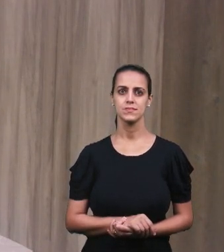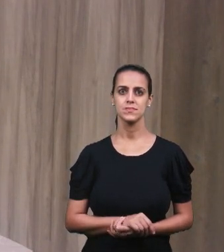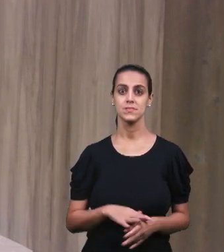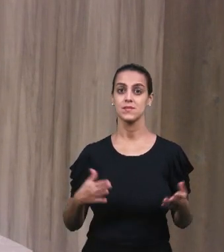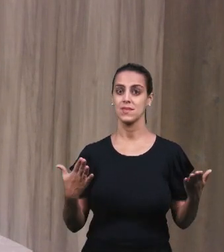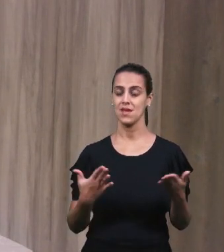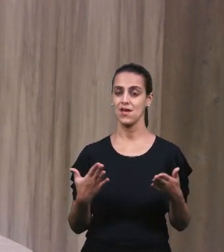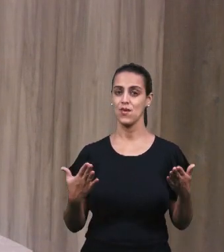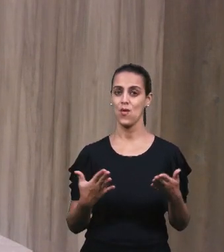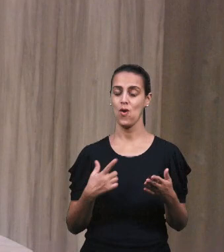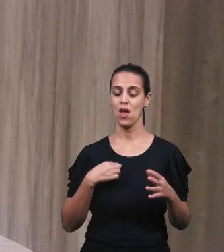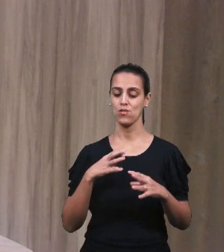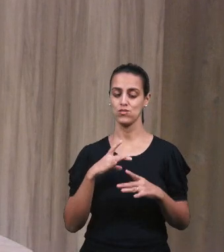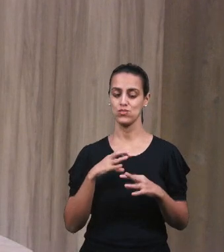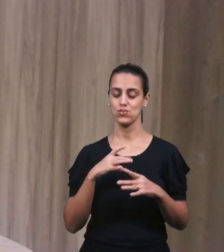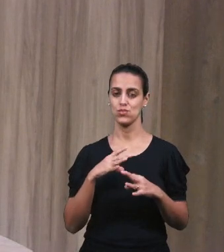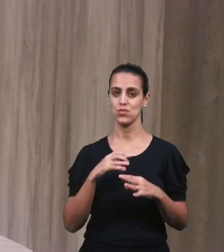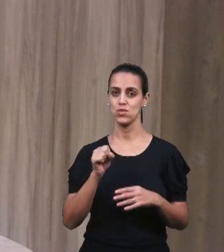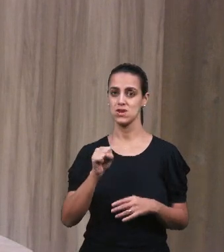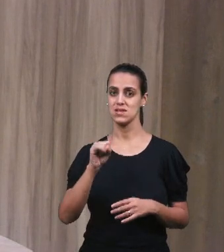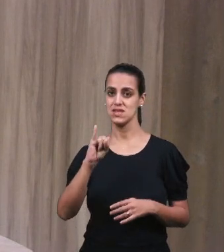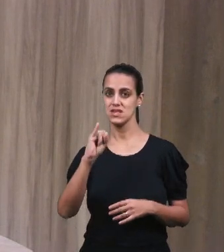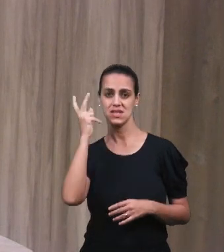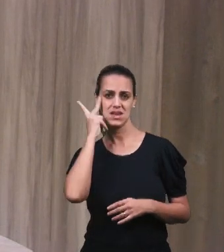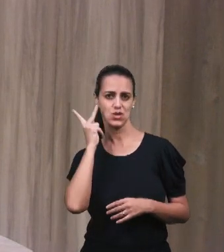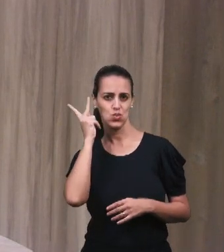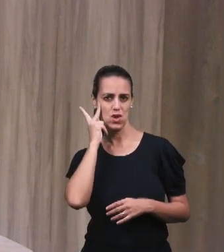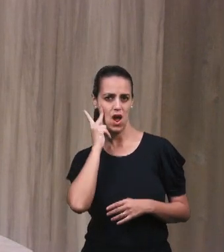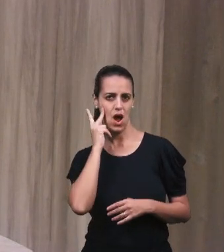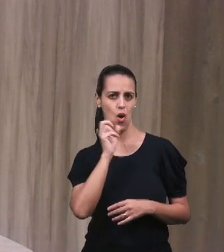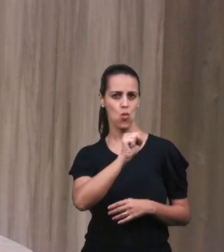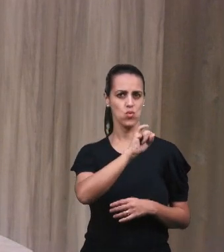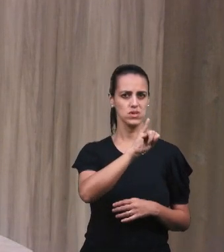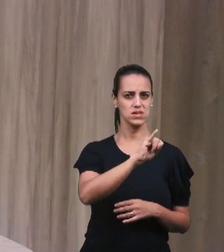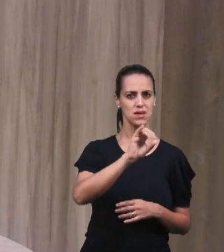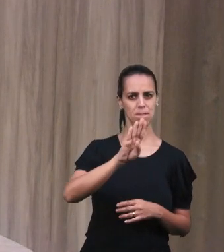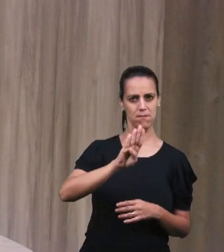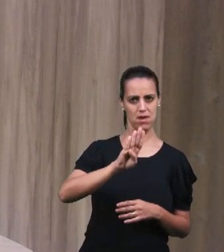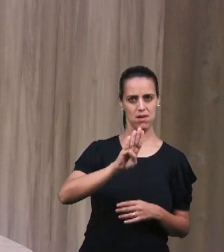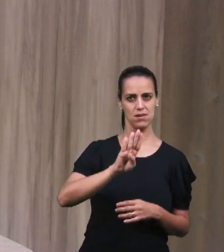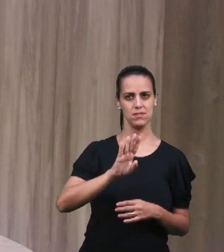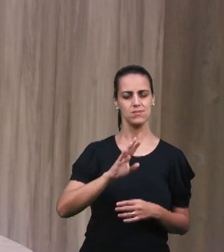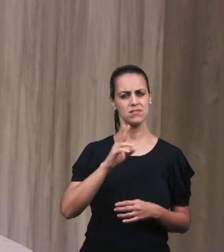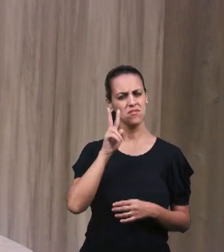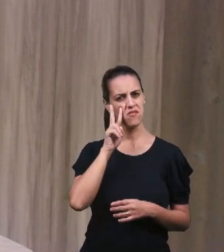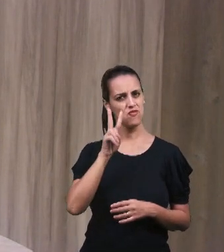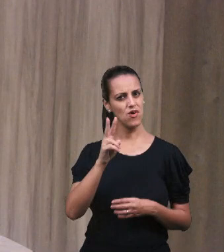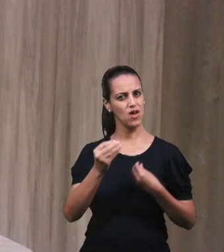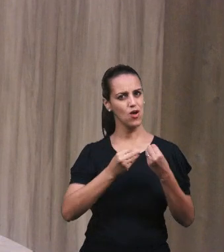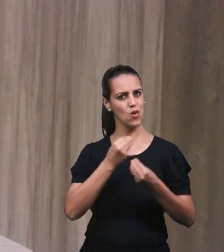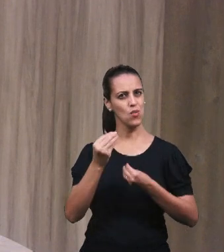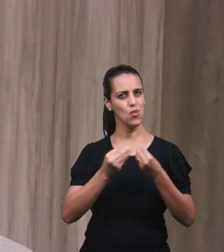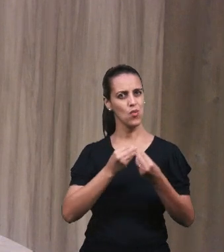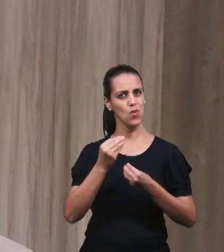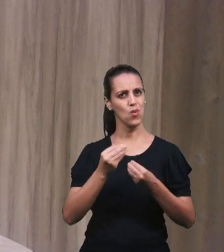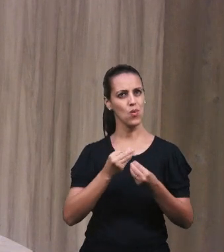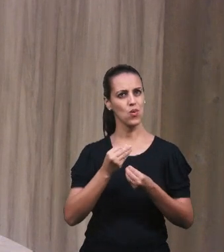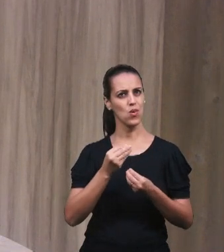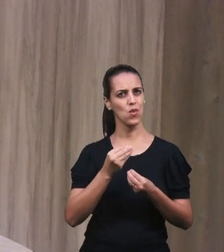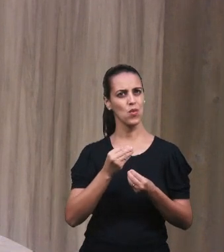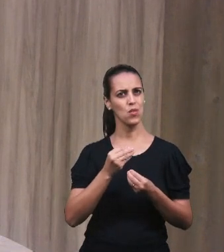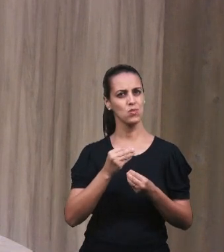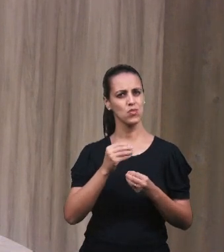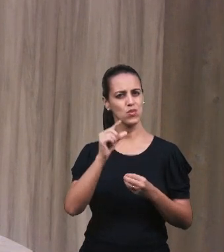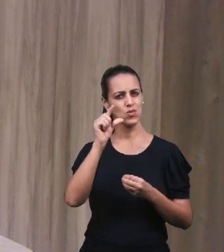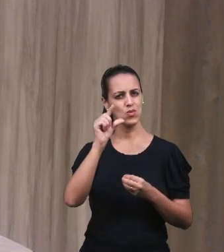Maintenant, je vais jouer le si naturel et le si bémol. Observez qu'il baisse la tonalité de la note un